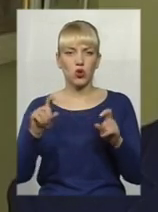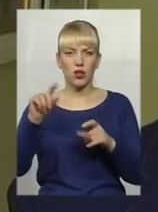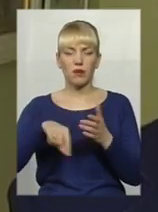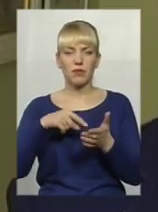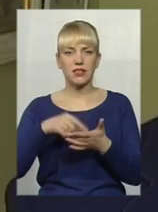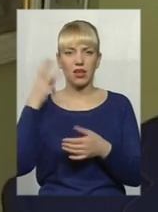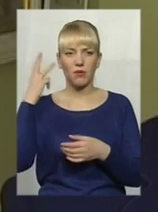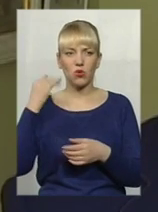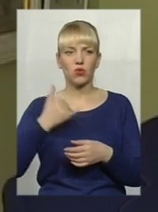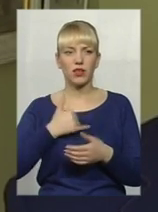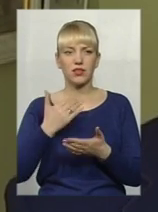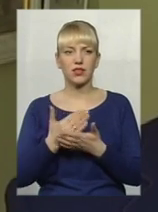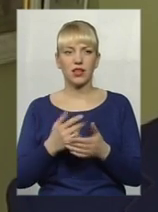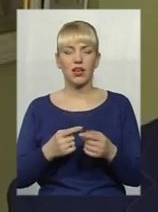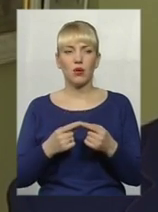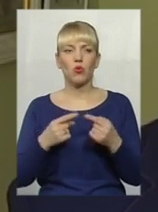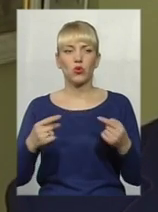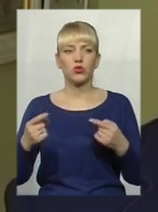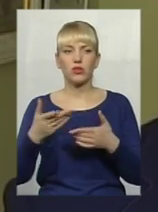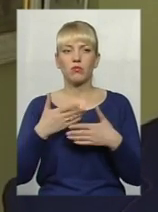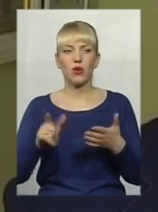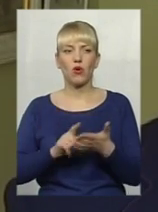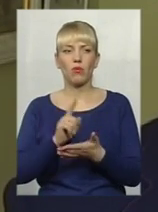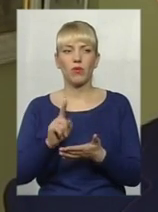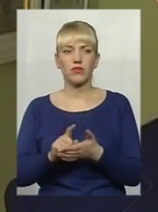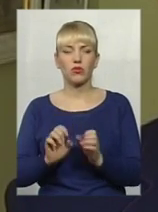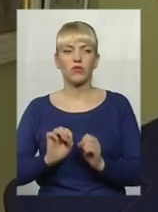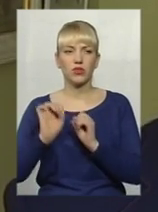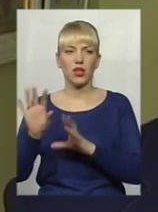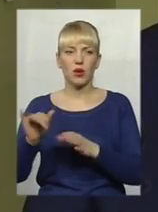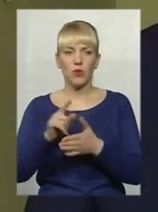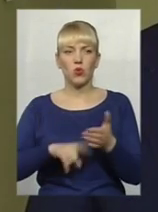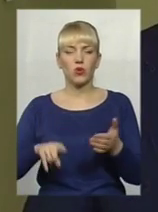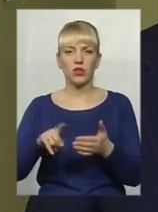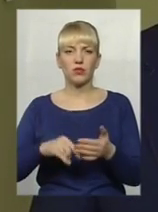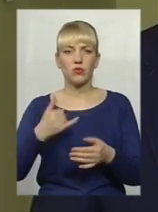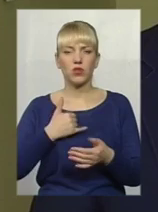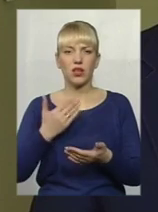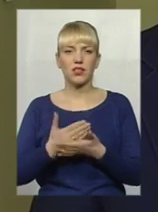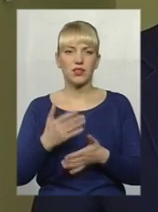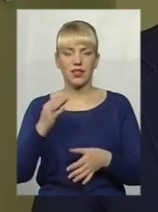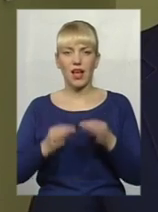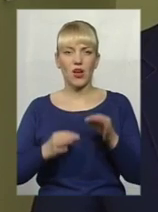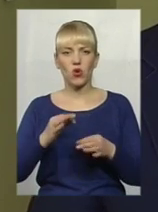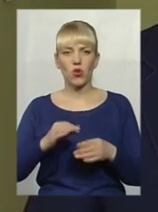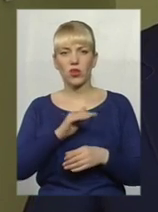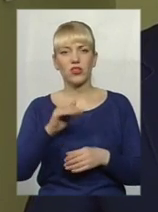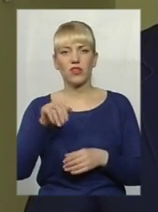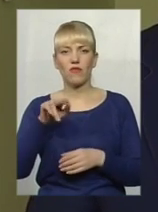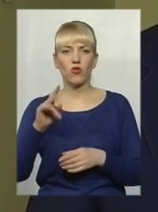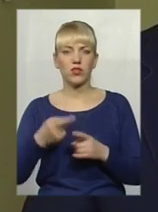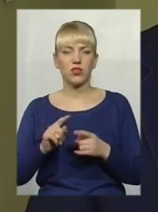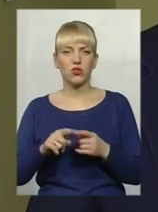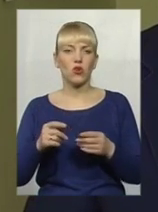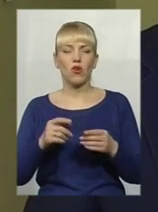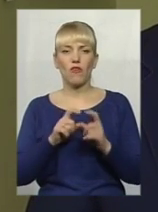Хмельницького. Ну, у нас є певна процедура, тобто ми їх обов'язково здаємо і утилізуємо. У нас є екологічний фонд, з цього фонду ми виділяємо кошти.